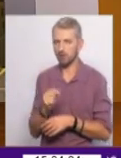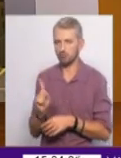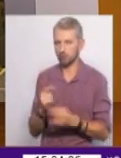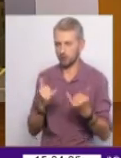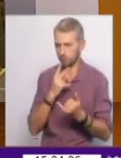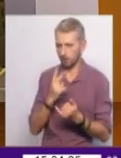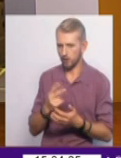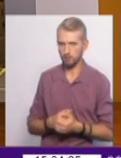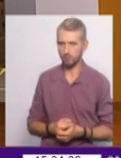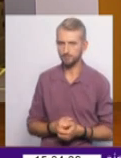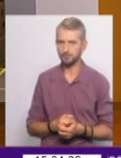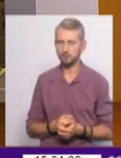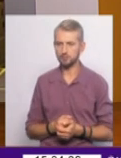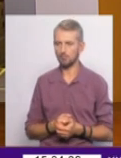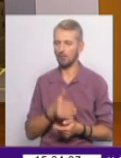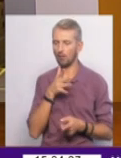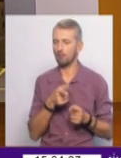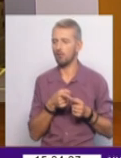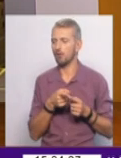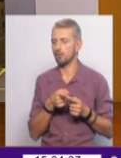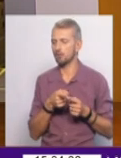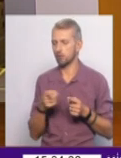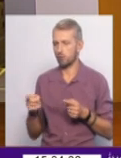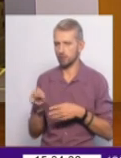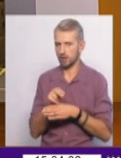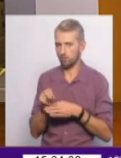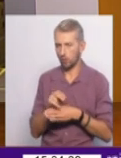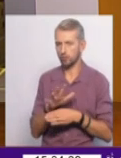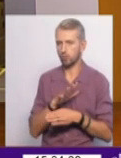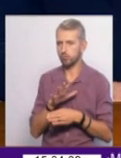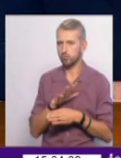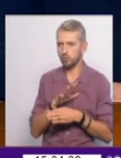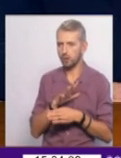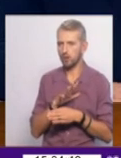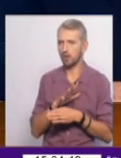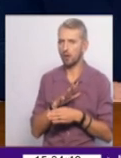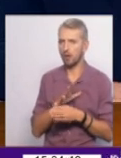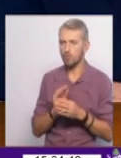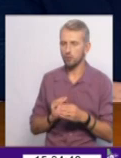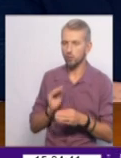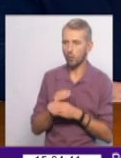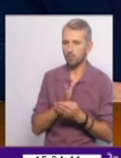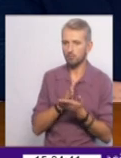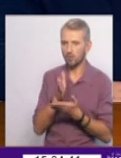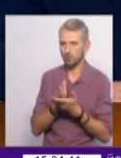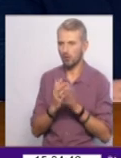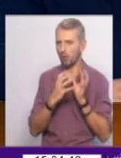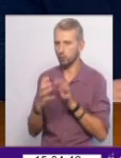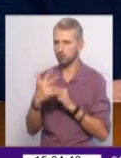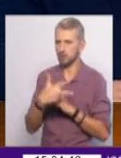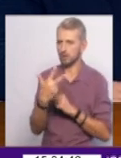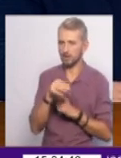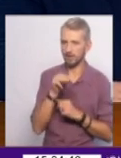побачимо. Так. Впродовж процесу ремонту були запущені додаткові маршрути автобусні. Так, так. 33-й Т